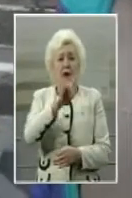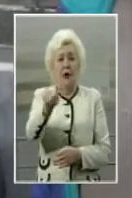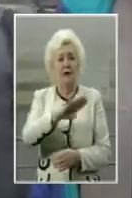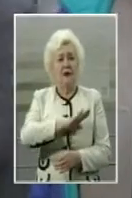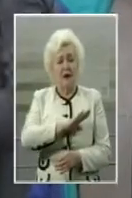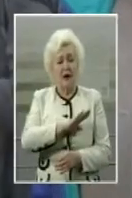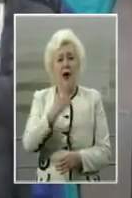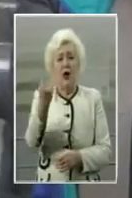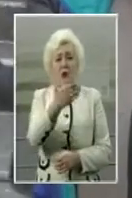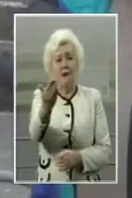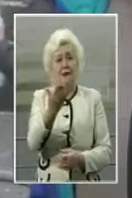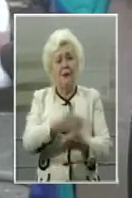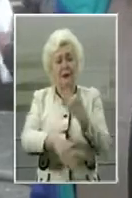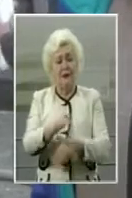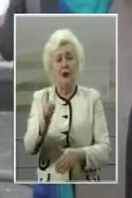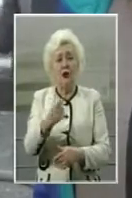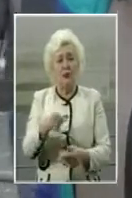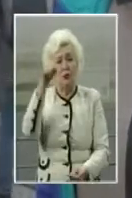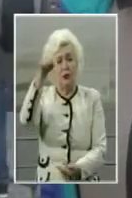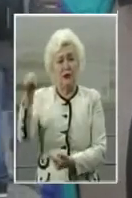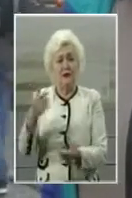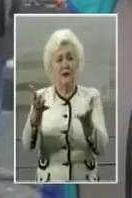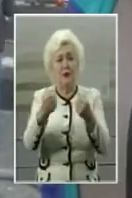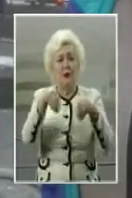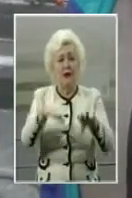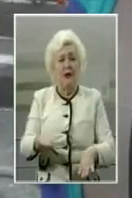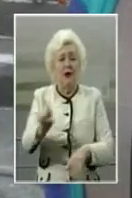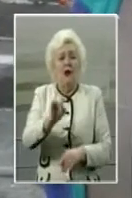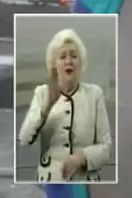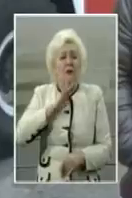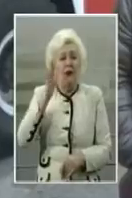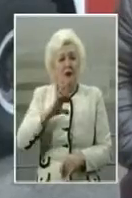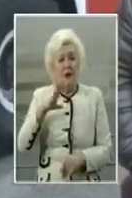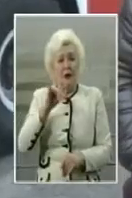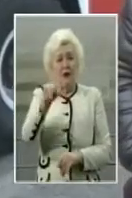загибла. Один з них інвалід. Чому невчасно прийняти рішення, щоб була вода у людей?